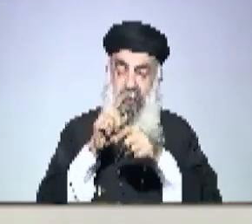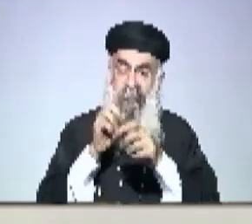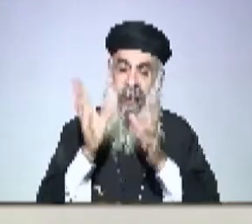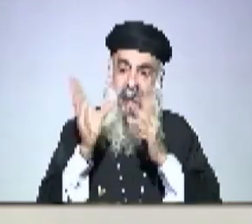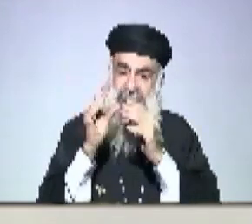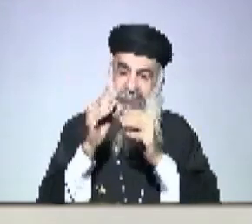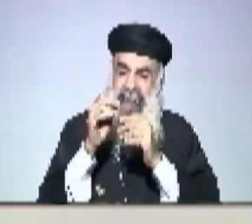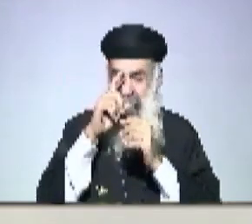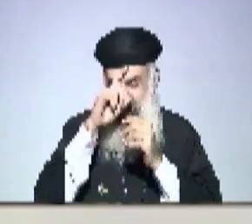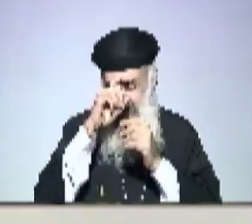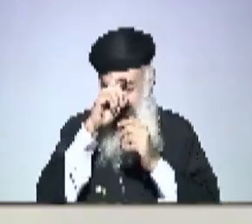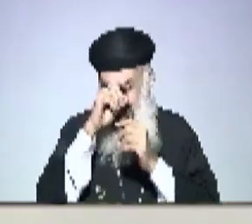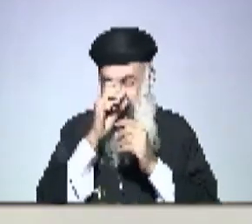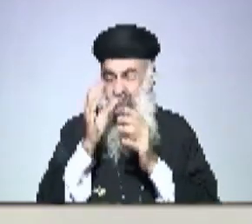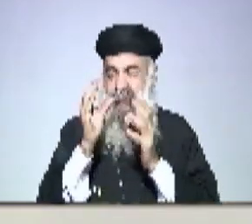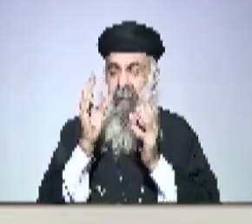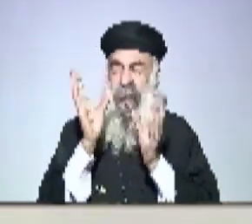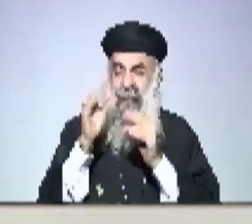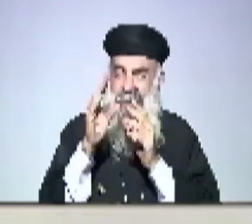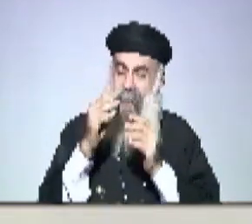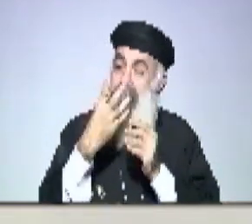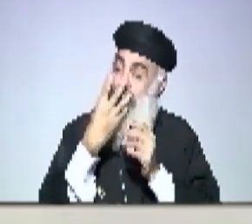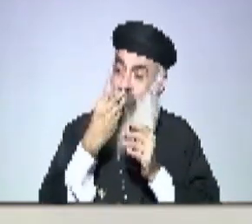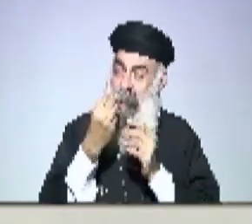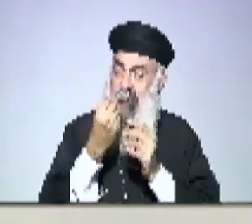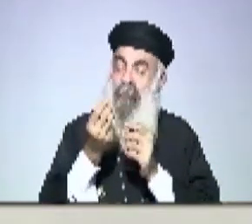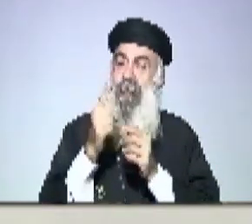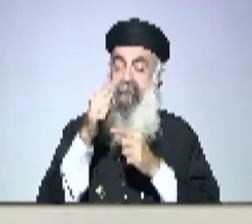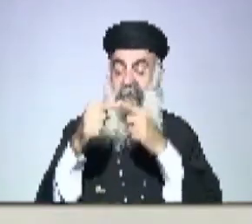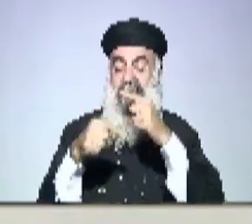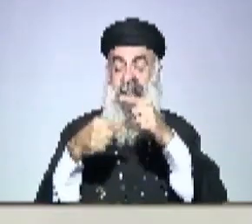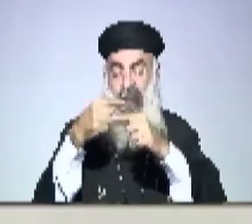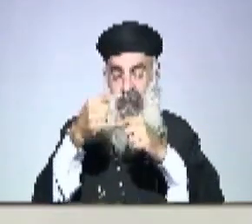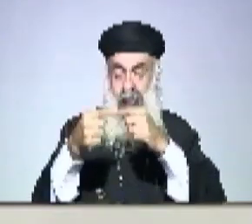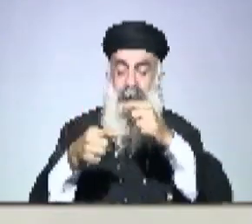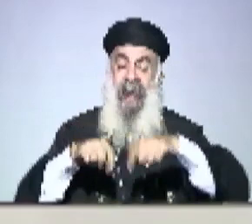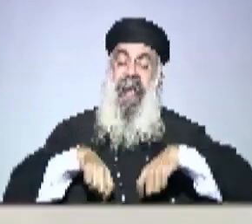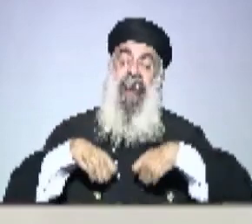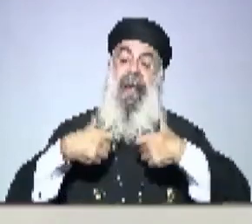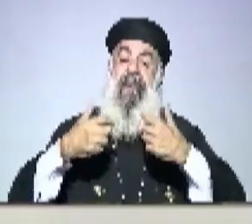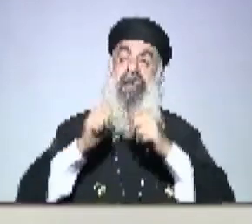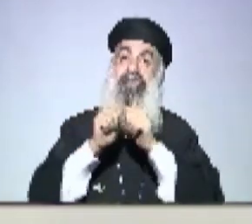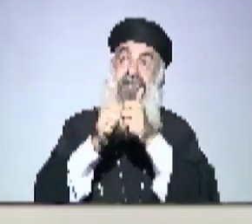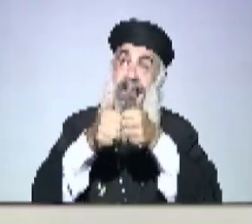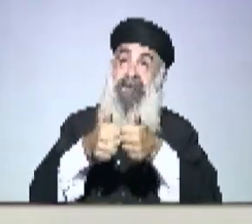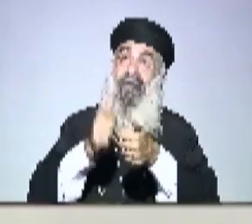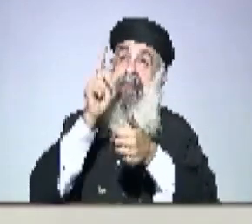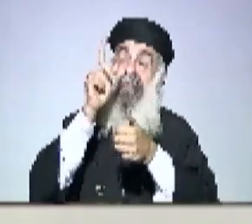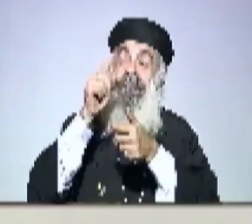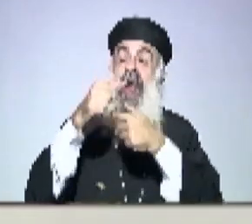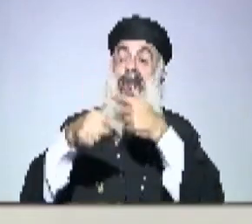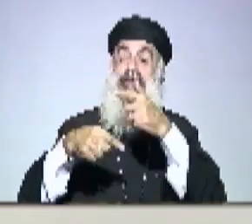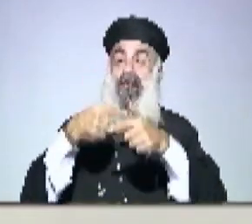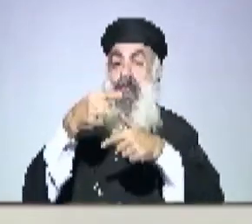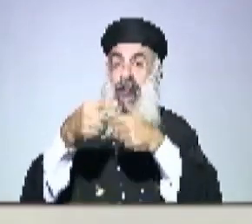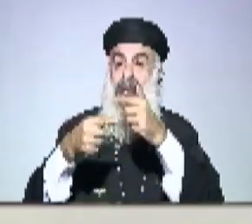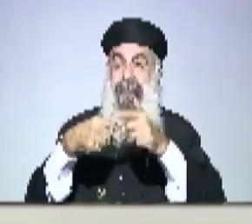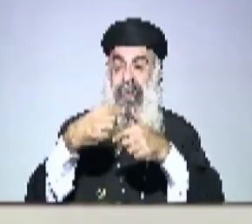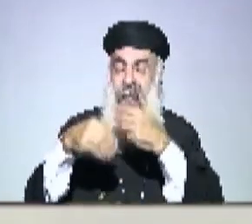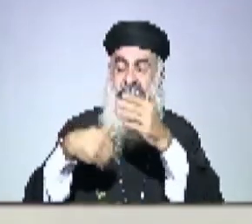حلوه ايام متعبه فدي بتخلي عجله الحياه تمشي ولجوئه الى الله يكون